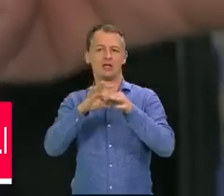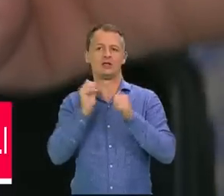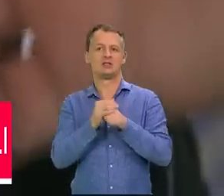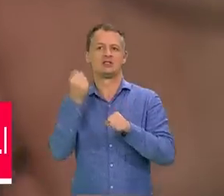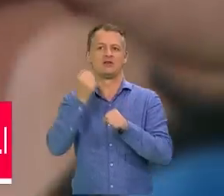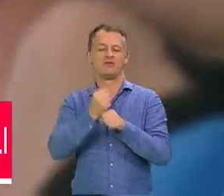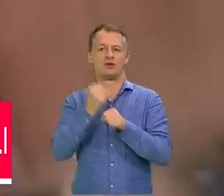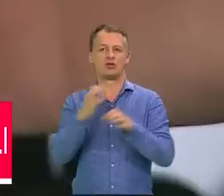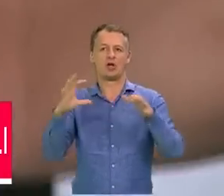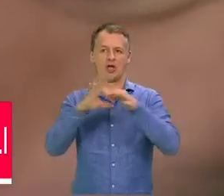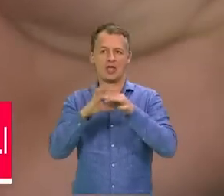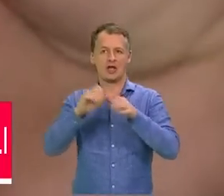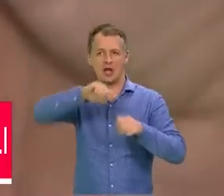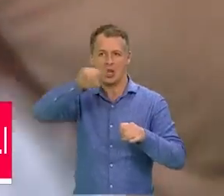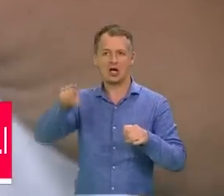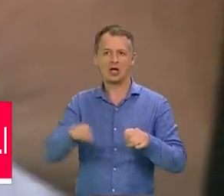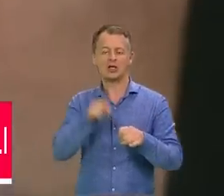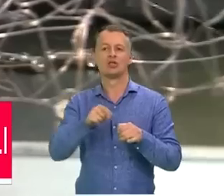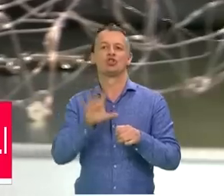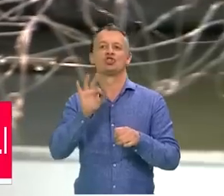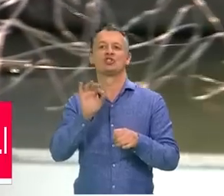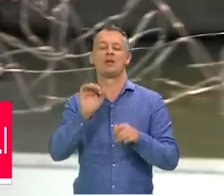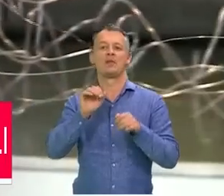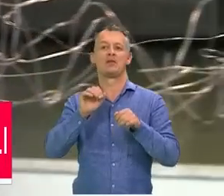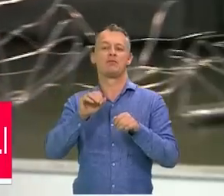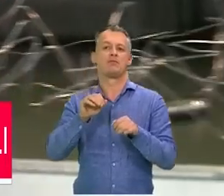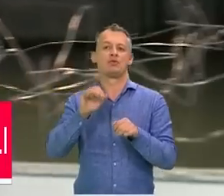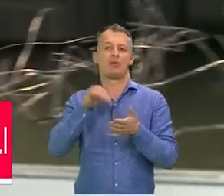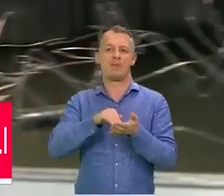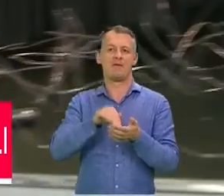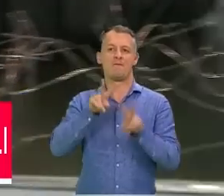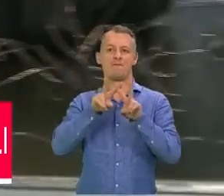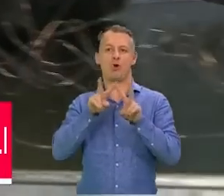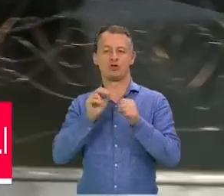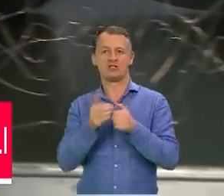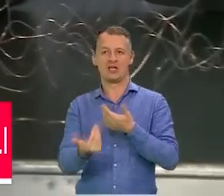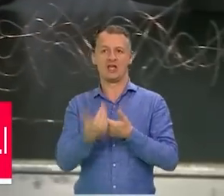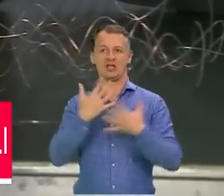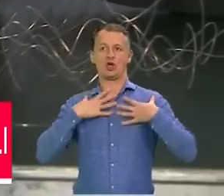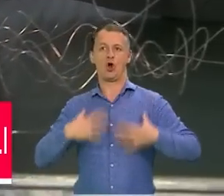care sunt declanșați 50.000 de volți în corpul agresorului, ceea ce înseamnă o